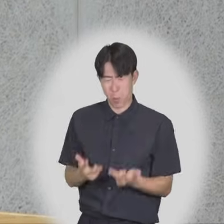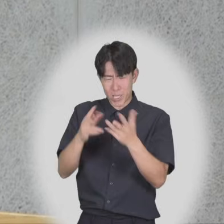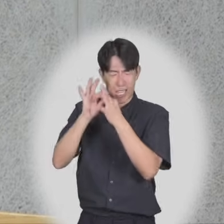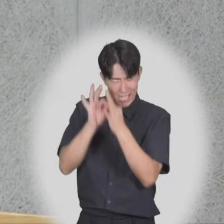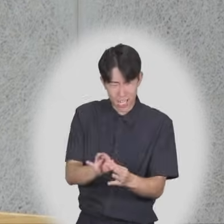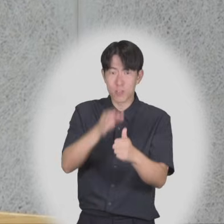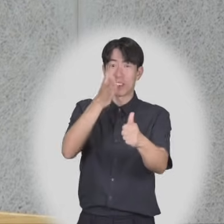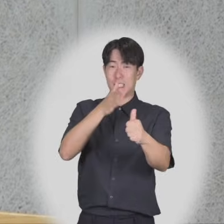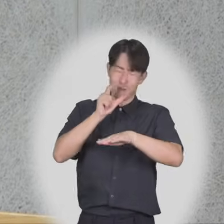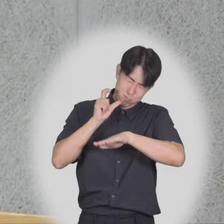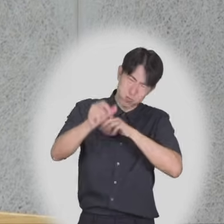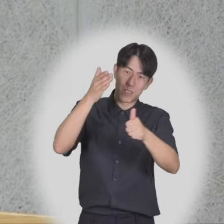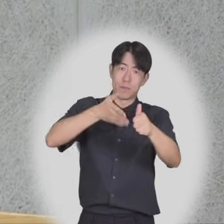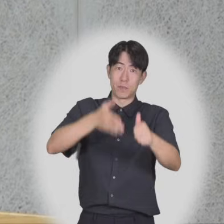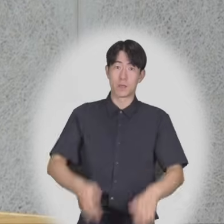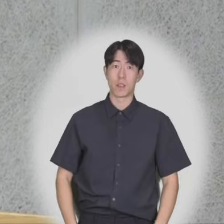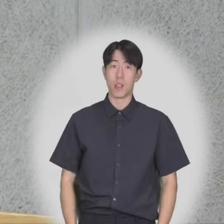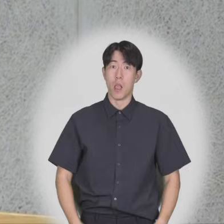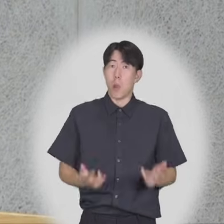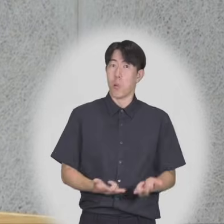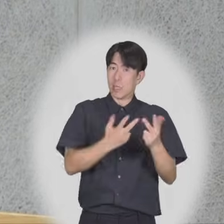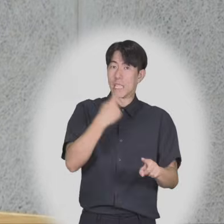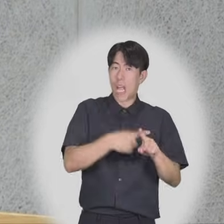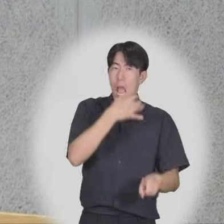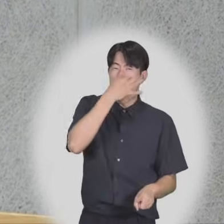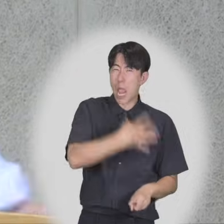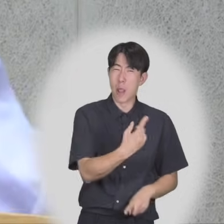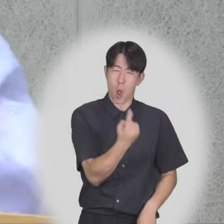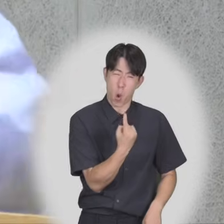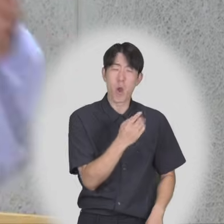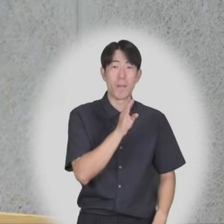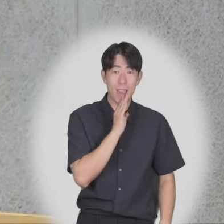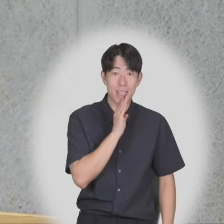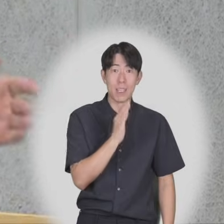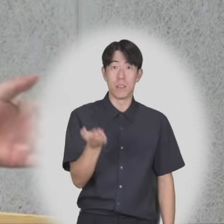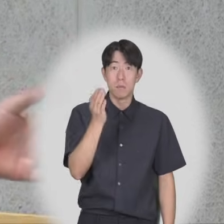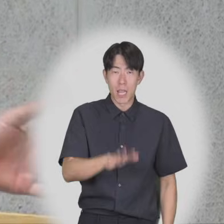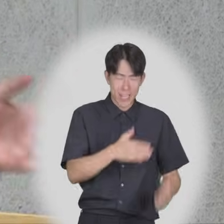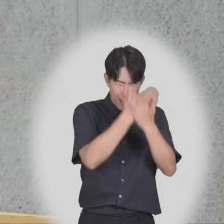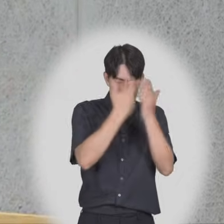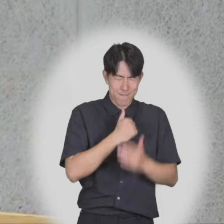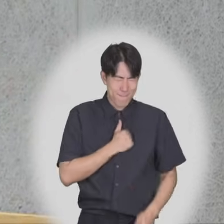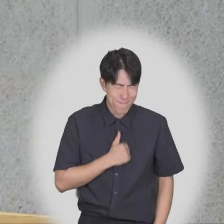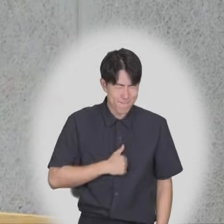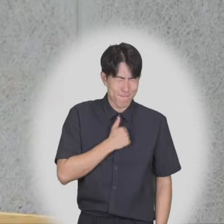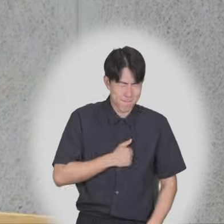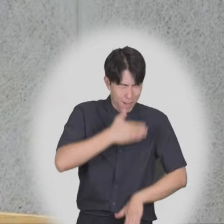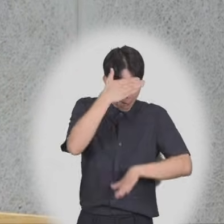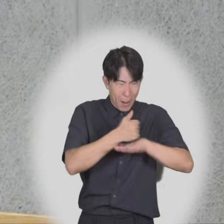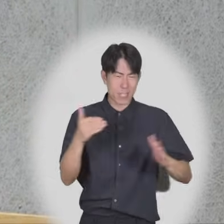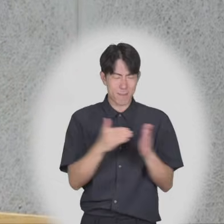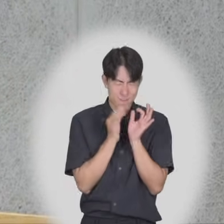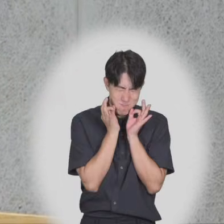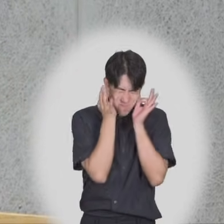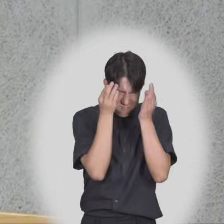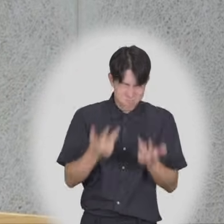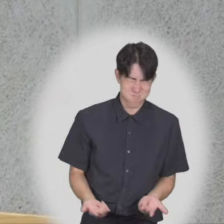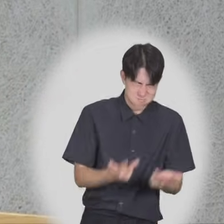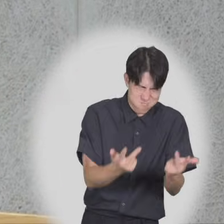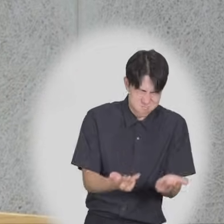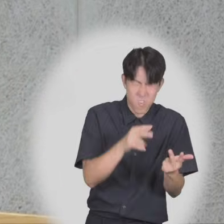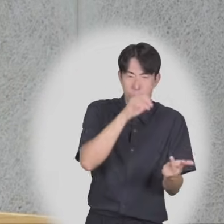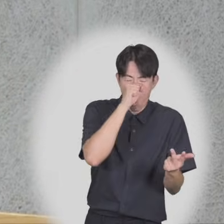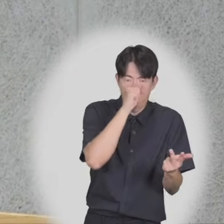일도 저런 일도 많이 겪겠지만은 그래도 결국은 그거 다 이겨내고 끝까지 봉사하셔야지, 무슨